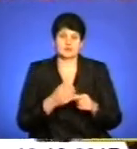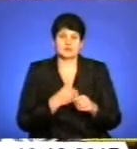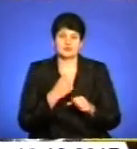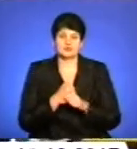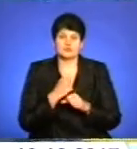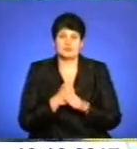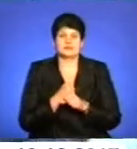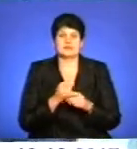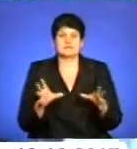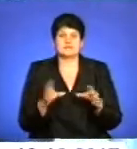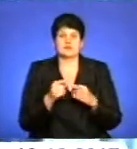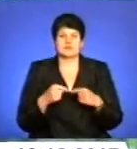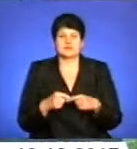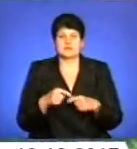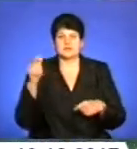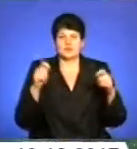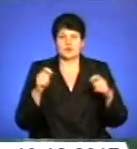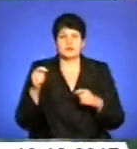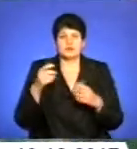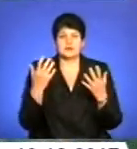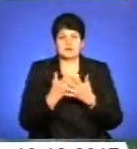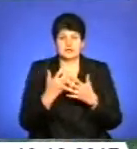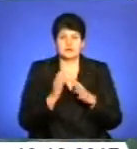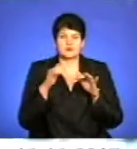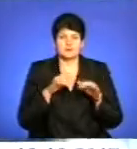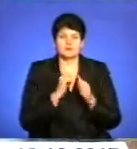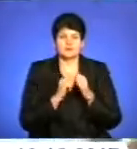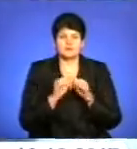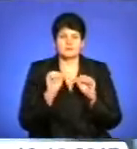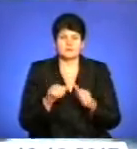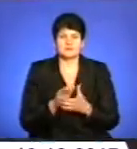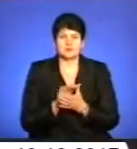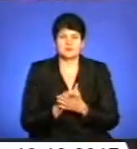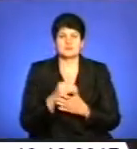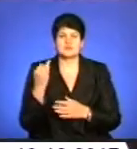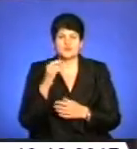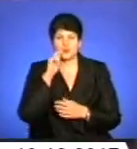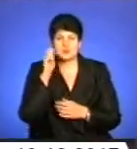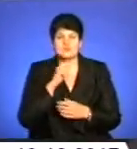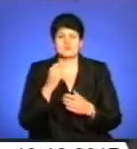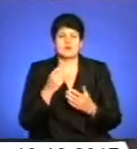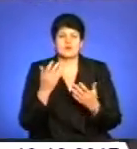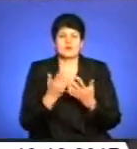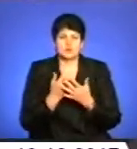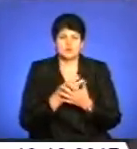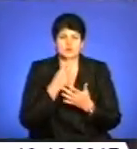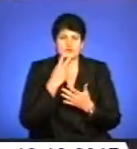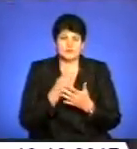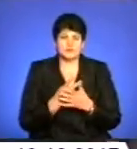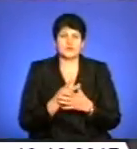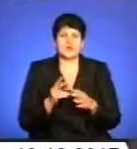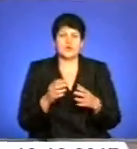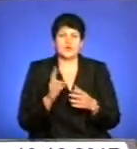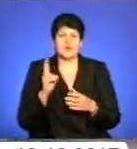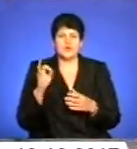всеукраїнського форуму «Кінохвиля». Аби кожен тернополянин міг ознайомитися з історією українського кіно і побачити місцевих зірок, координатори «Кінохвилі» разом